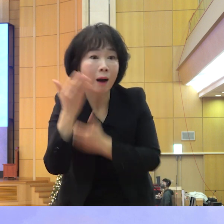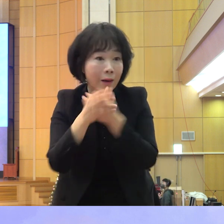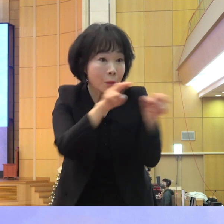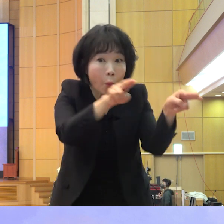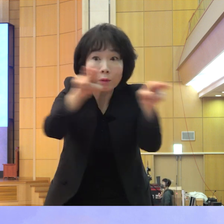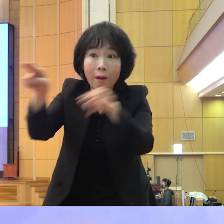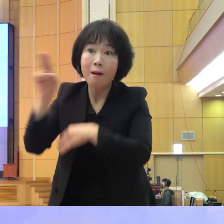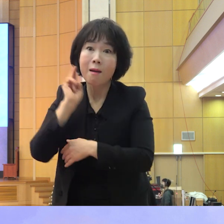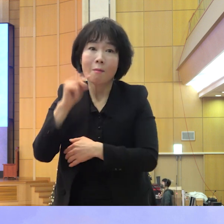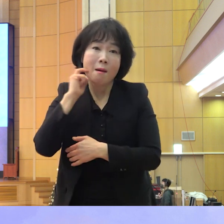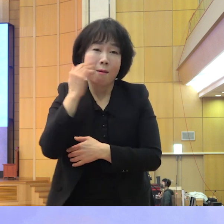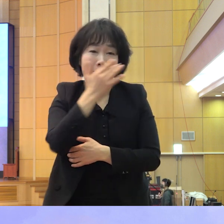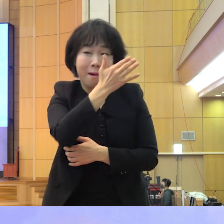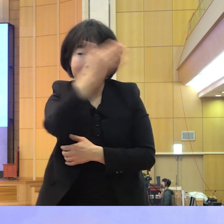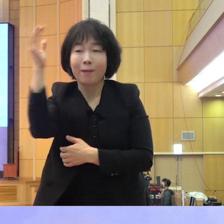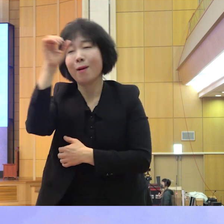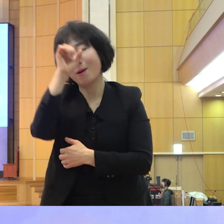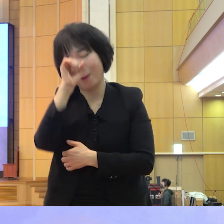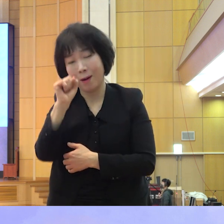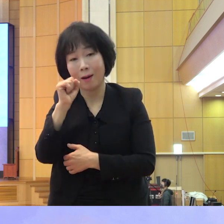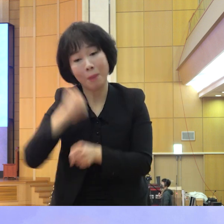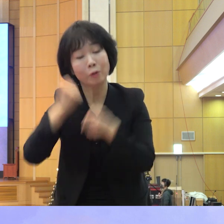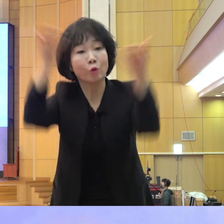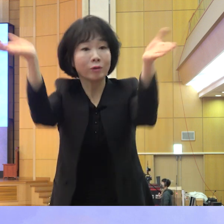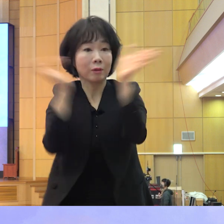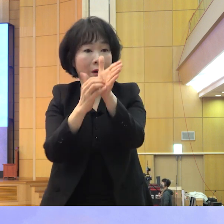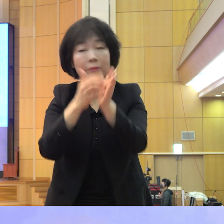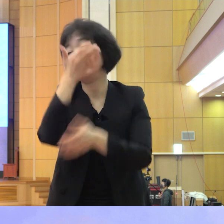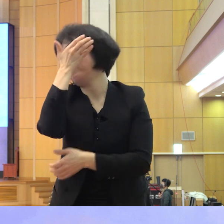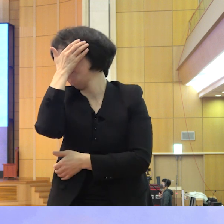좋았더라, 이렇게 아름답게 살아야 되는데